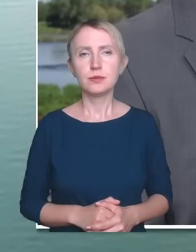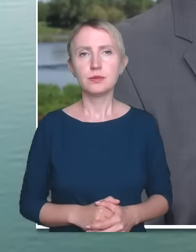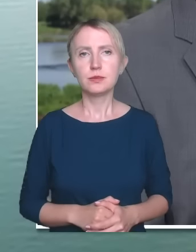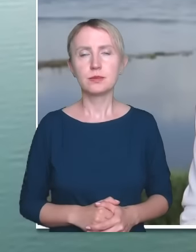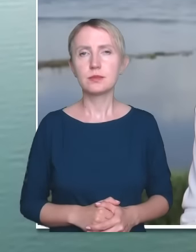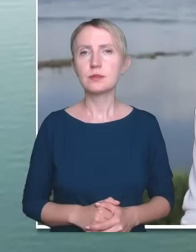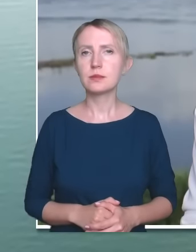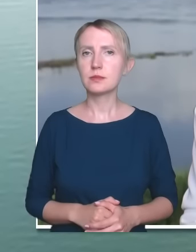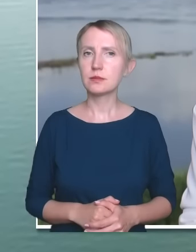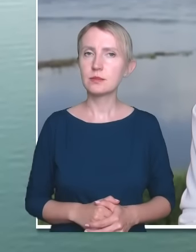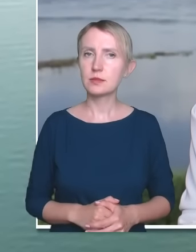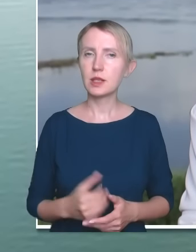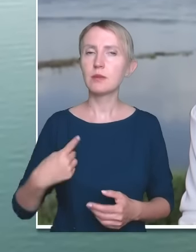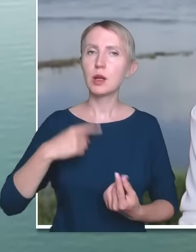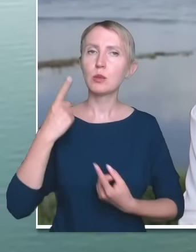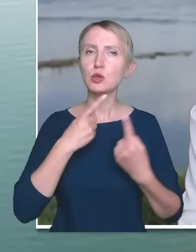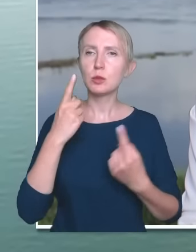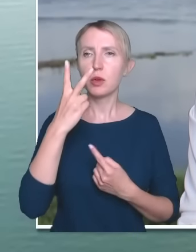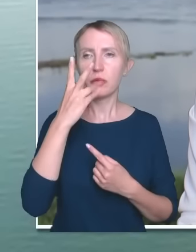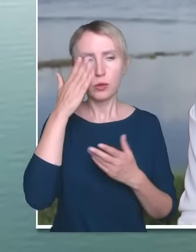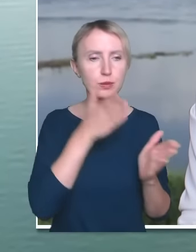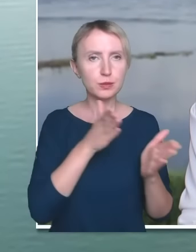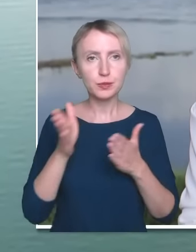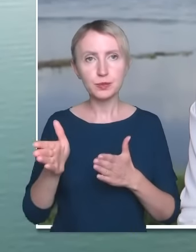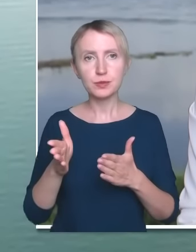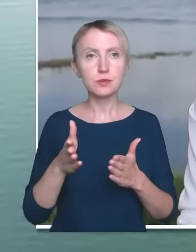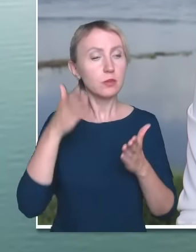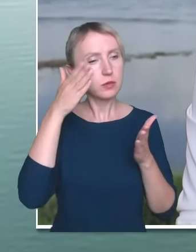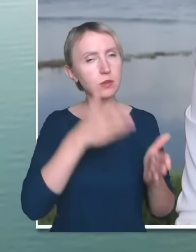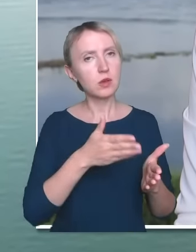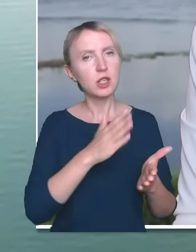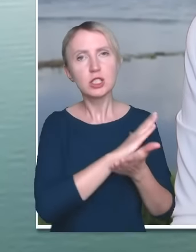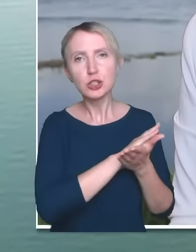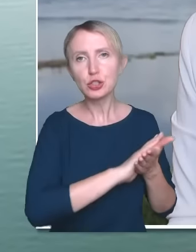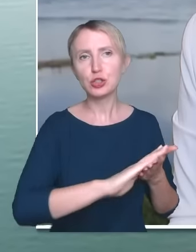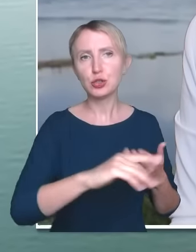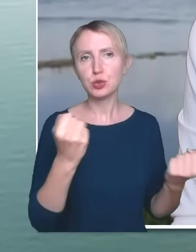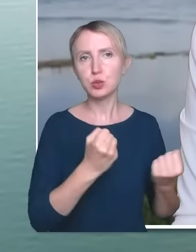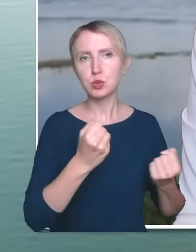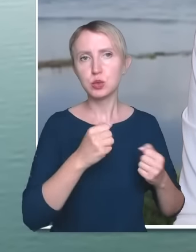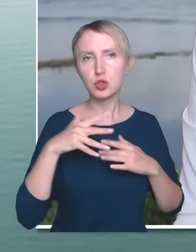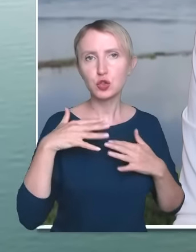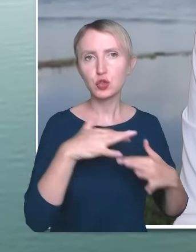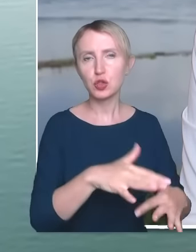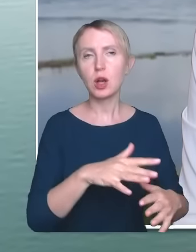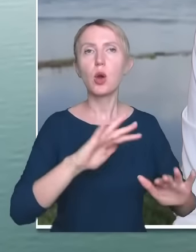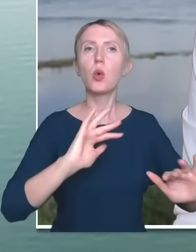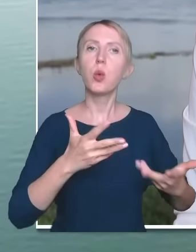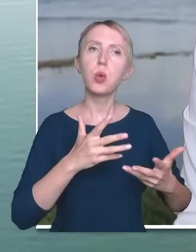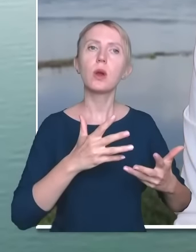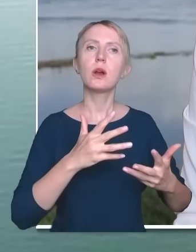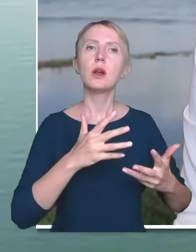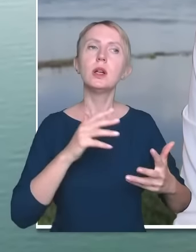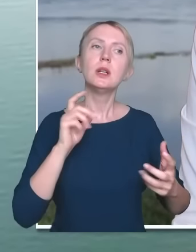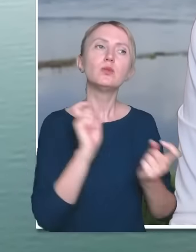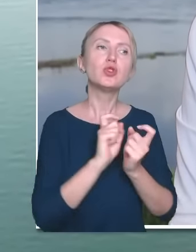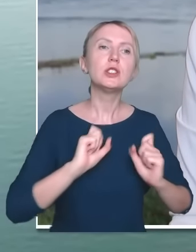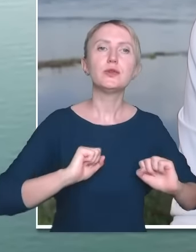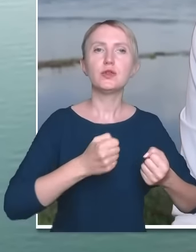że musimy jakby dwukierunkowo iść. Z jednej strony mocniej oczyścić rzekę, to znaczy zapobiec dalszemu